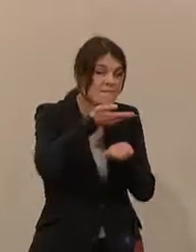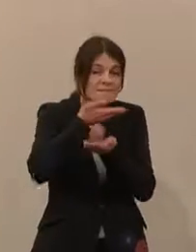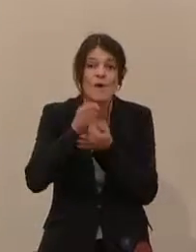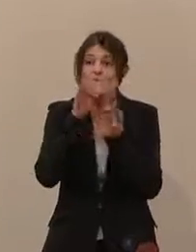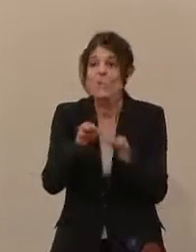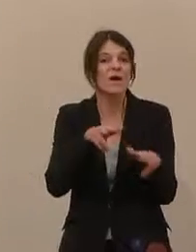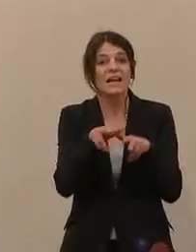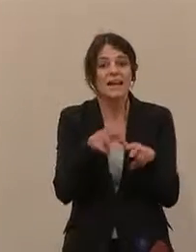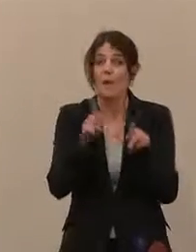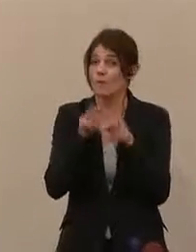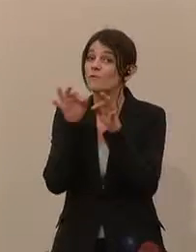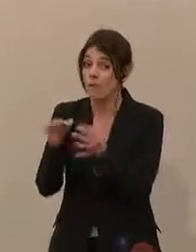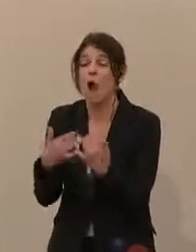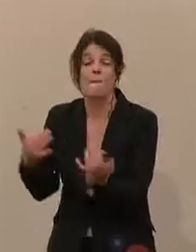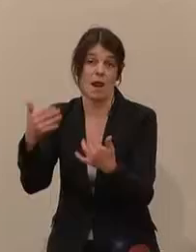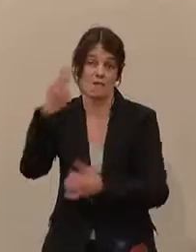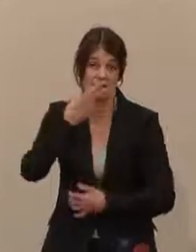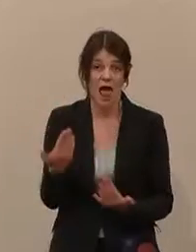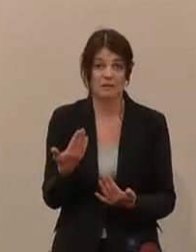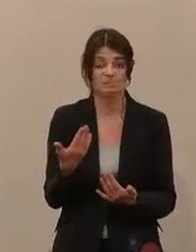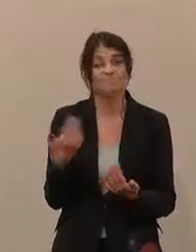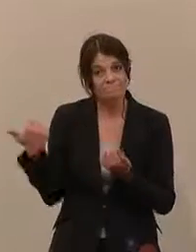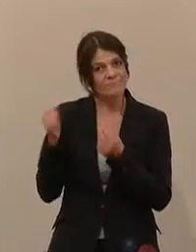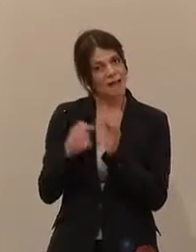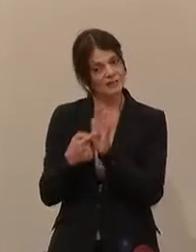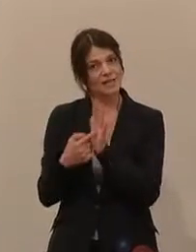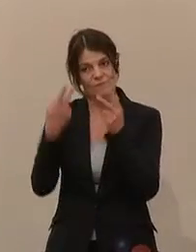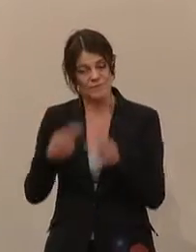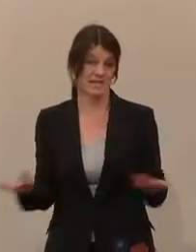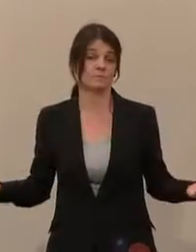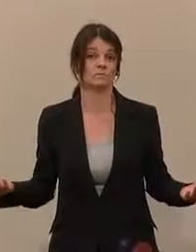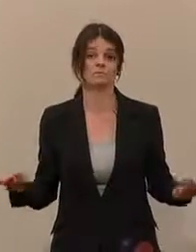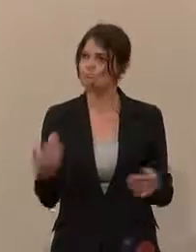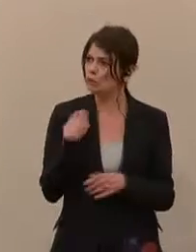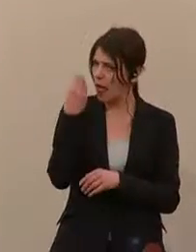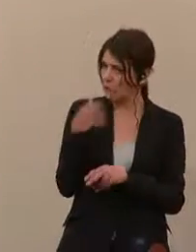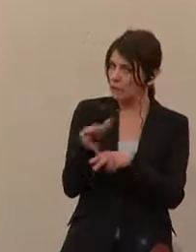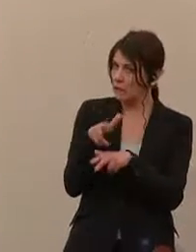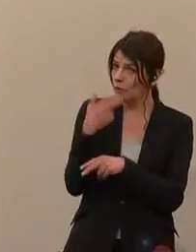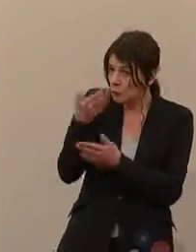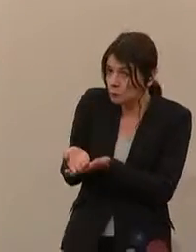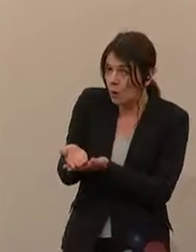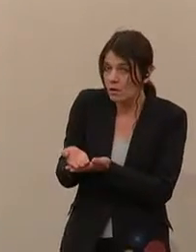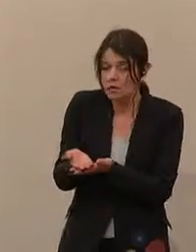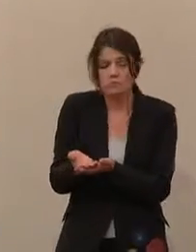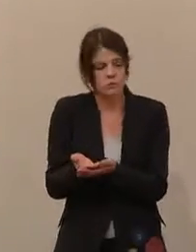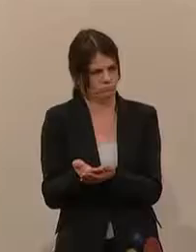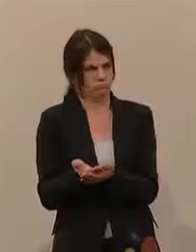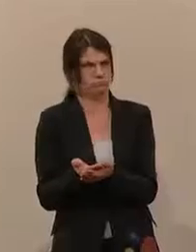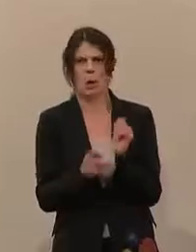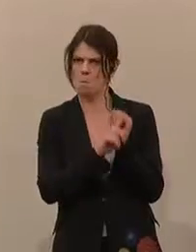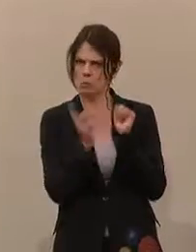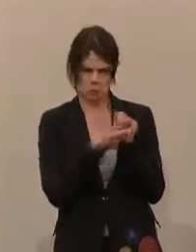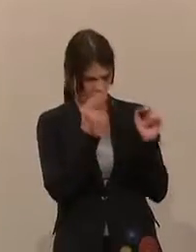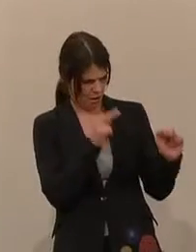Regierung und auch des Parlaments natürlich profilieren kann. Doch ein Blick ins Budget